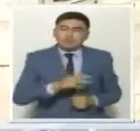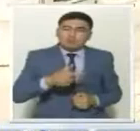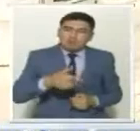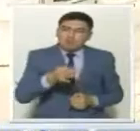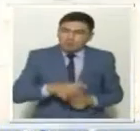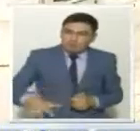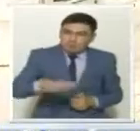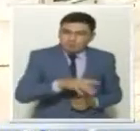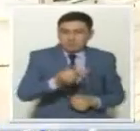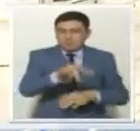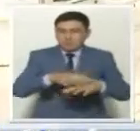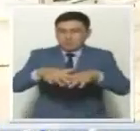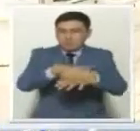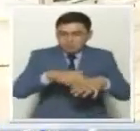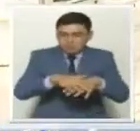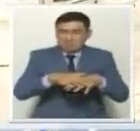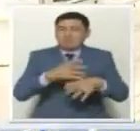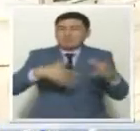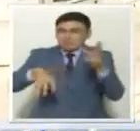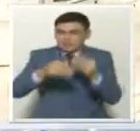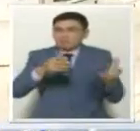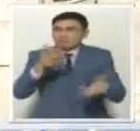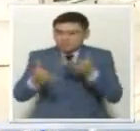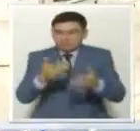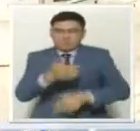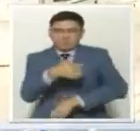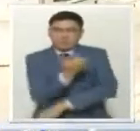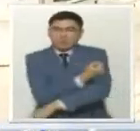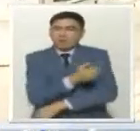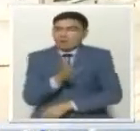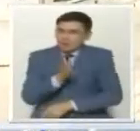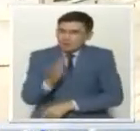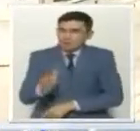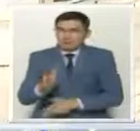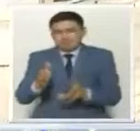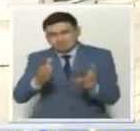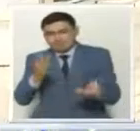қала қонақтарын вакцинаны алуға атсалысуларға шақырамын.